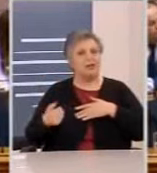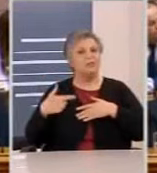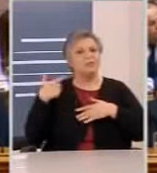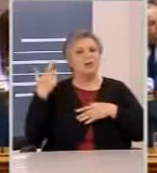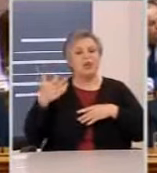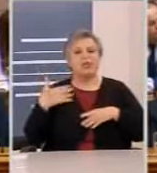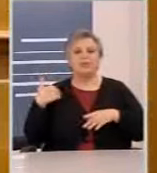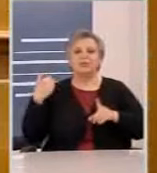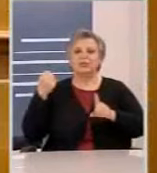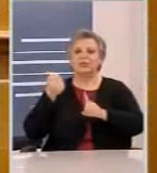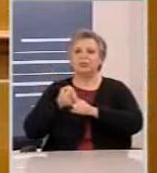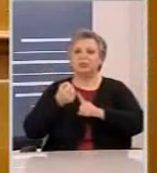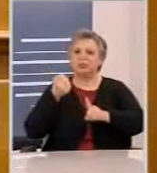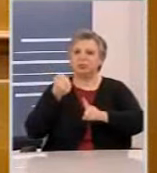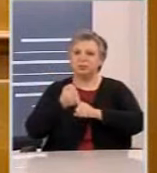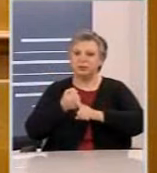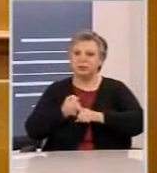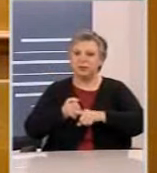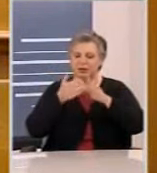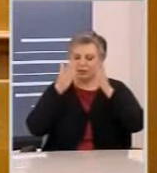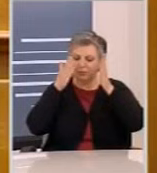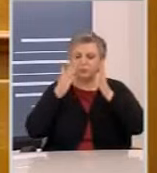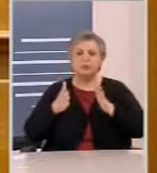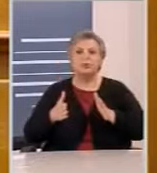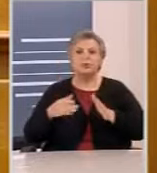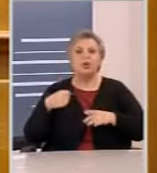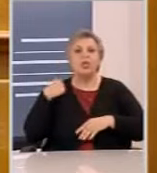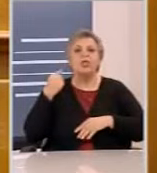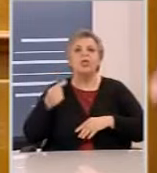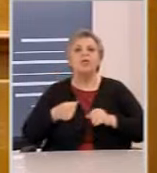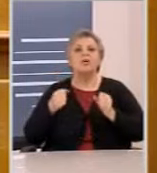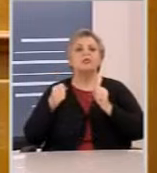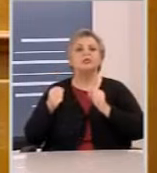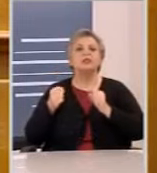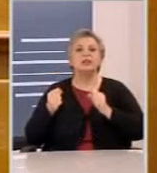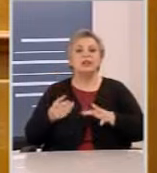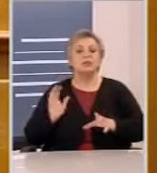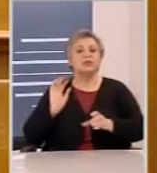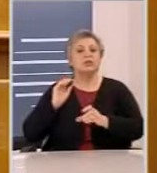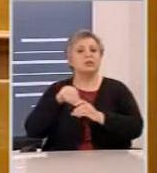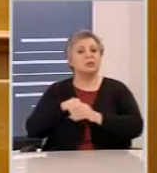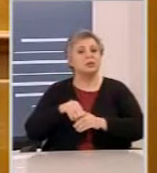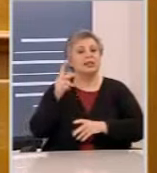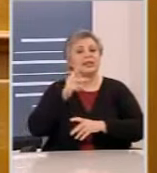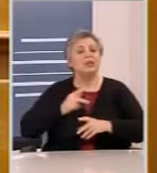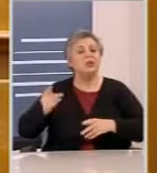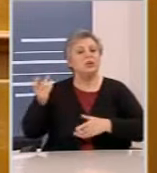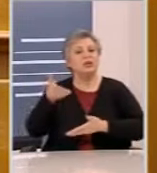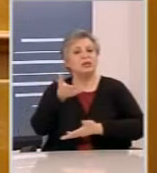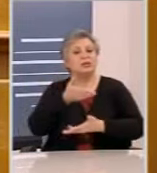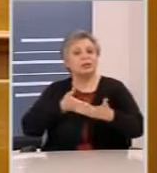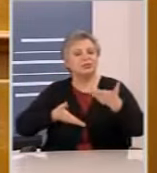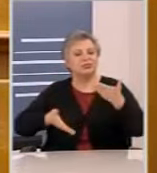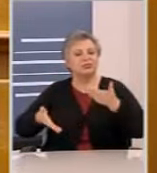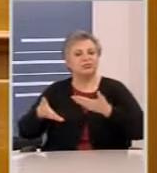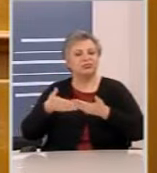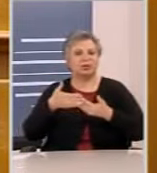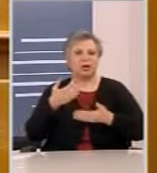αγώνων, αφοσίωση στη δημόσια περίθαλψη, συμμετοχή στην κοινωνική αλληλεγγύη. Έχουμε